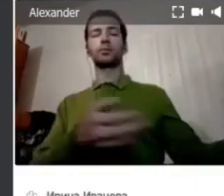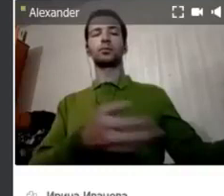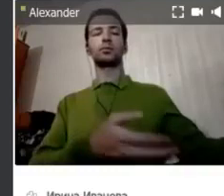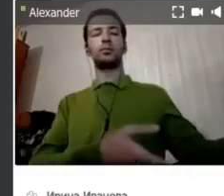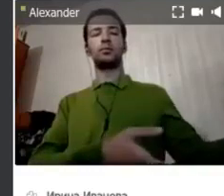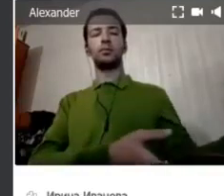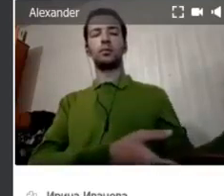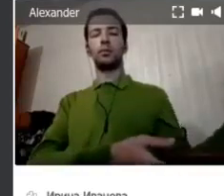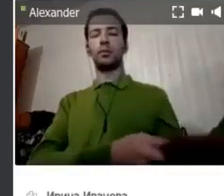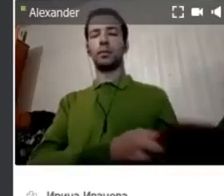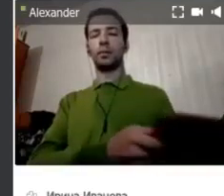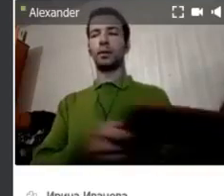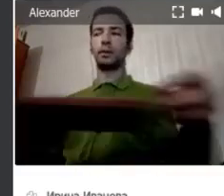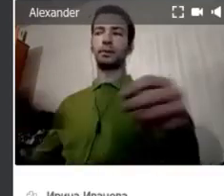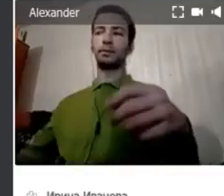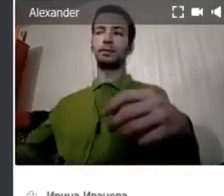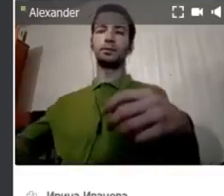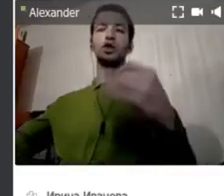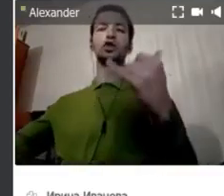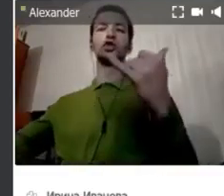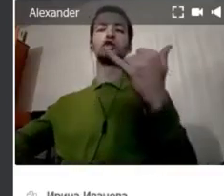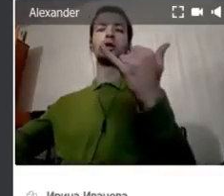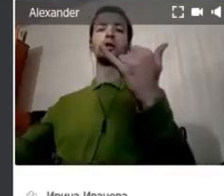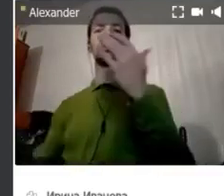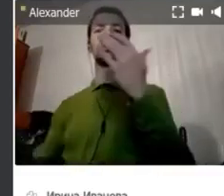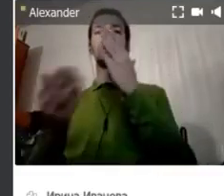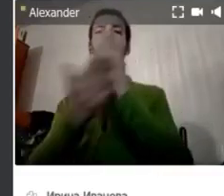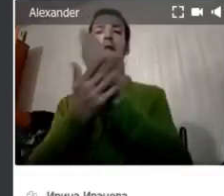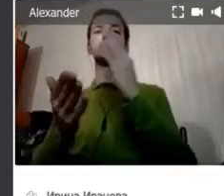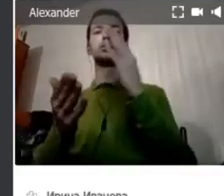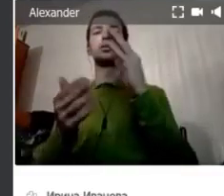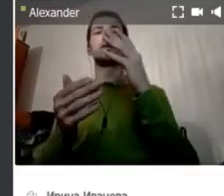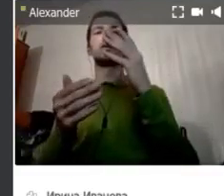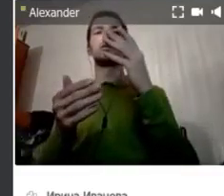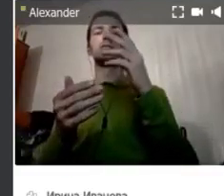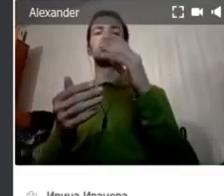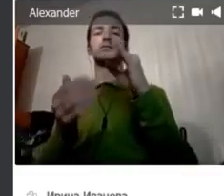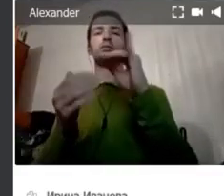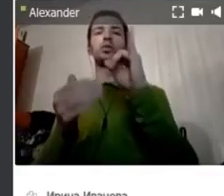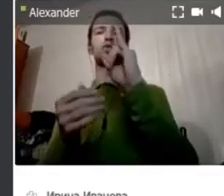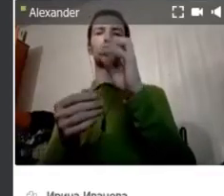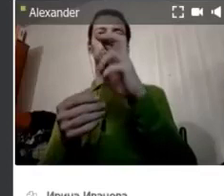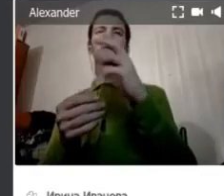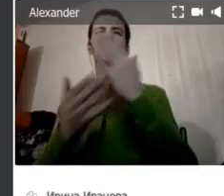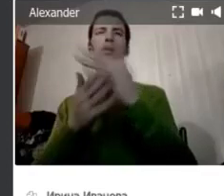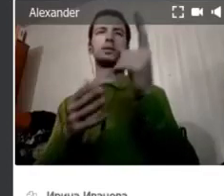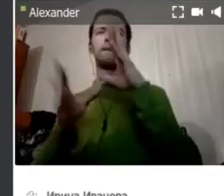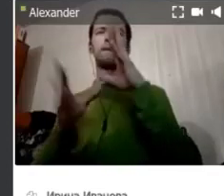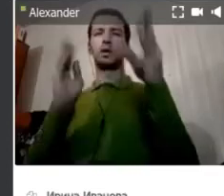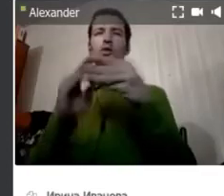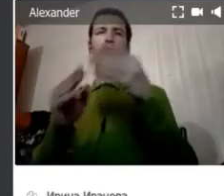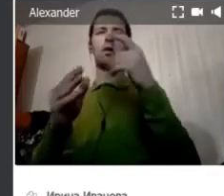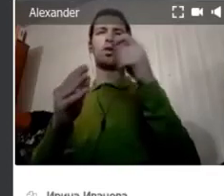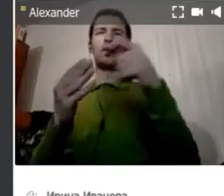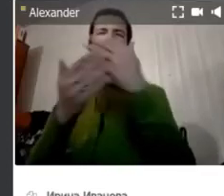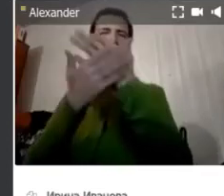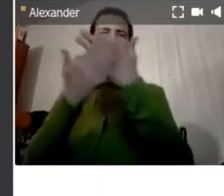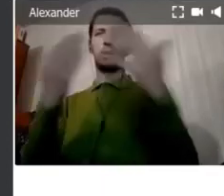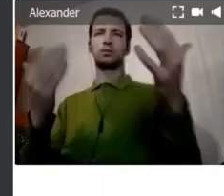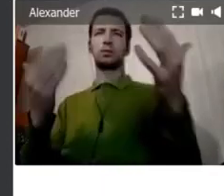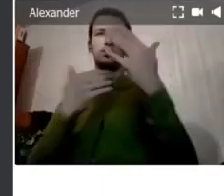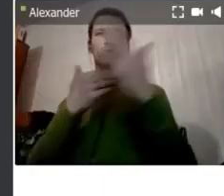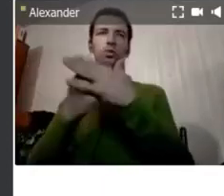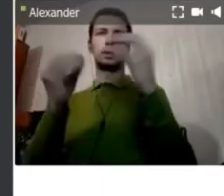есть держитесь вашего спонсора, общайтесь с вашим спонсором, больше